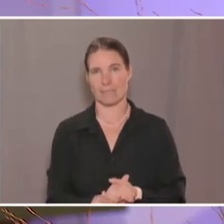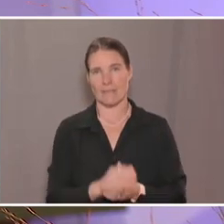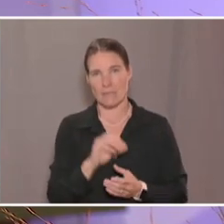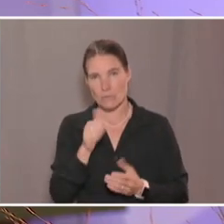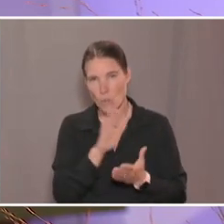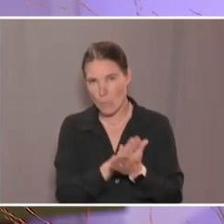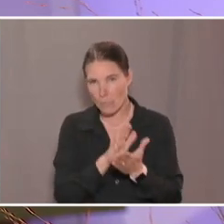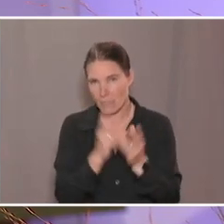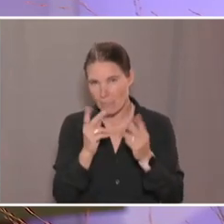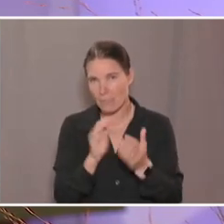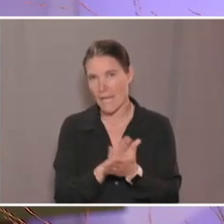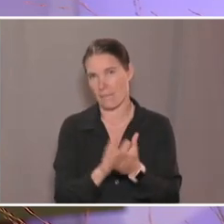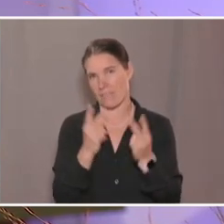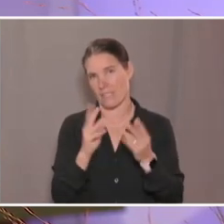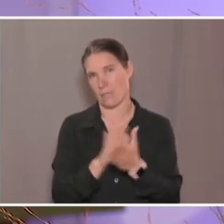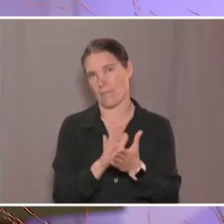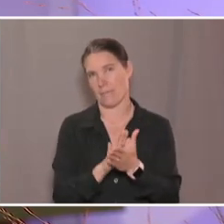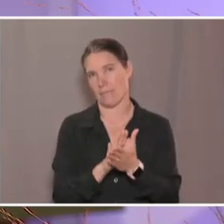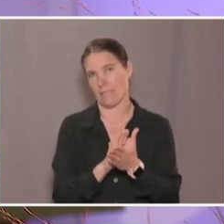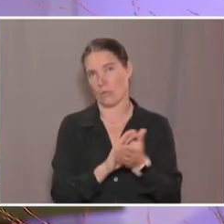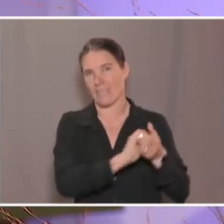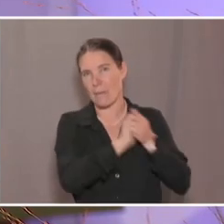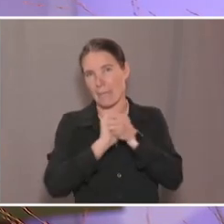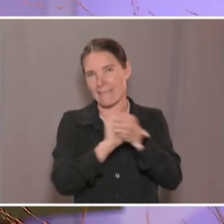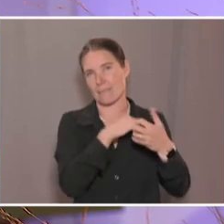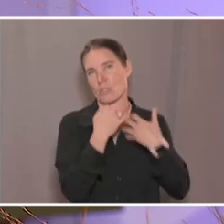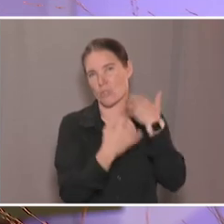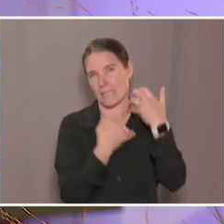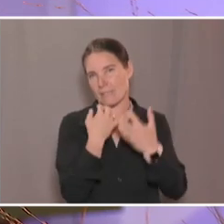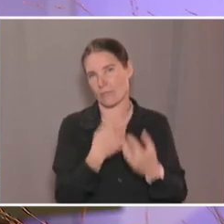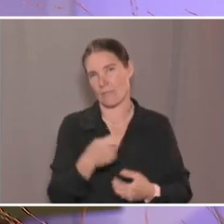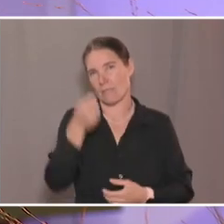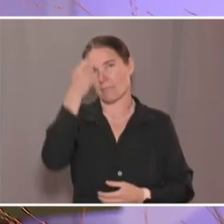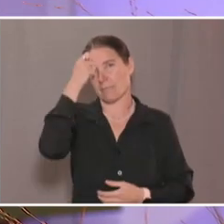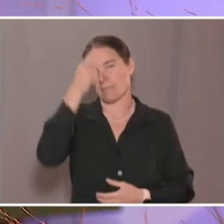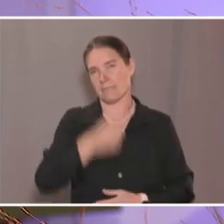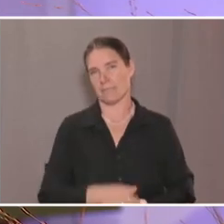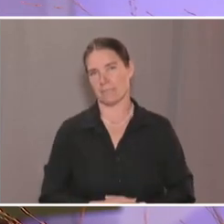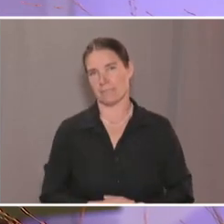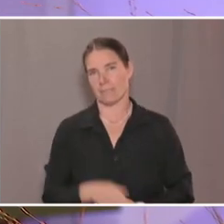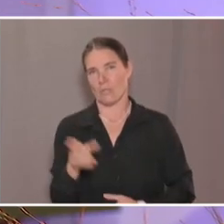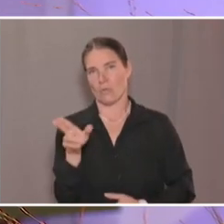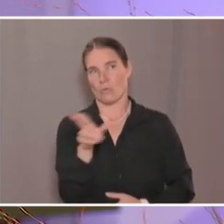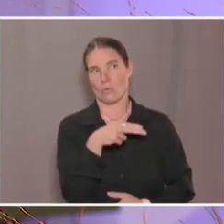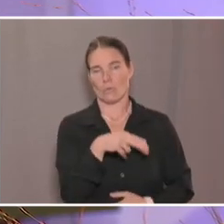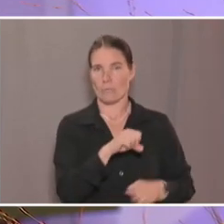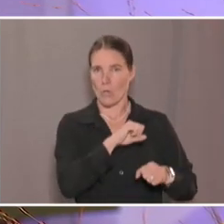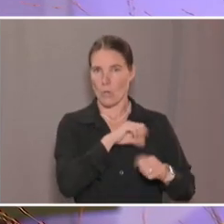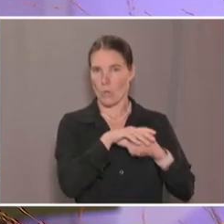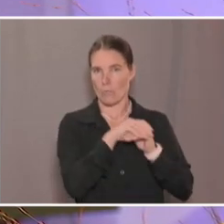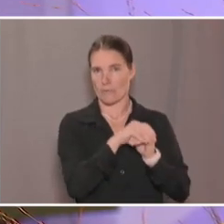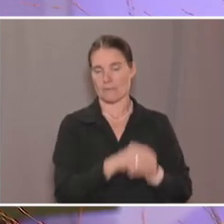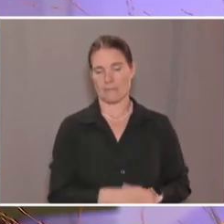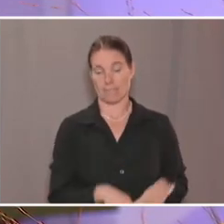wichtig bleiben und wir sollen uns immer unserer gemeinsamen Geschichte gewahr bleiben. Zurück zum Geburtstag.